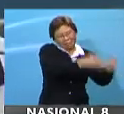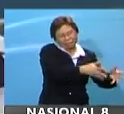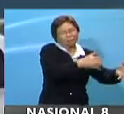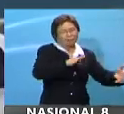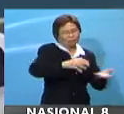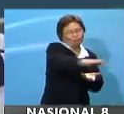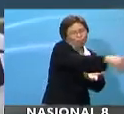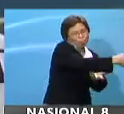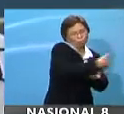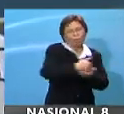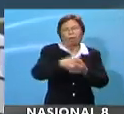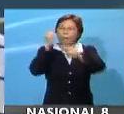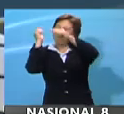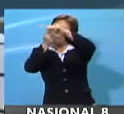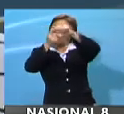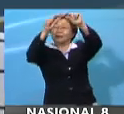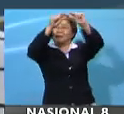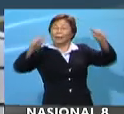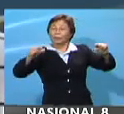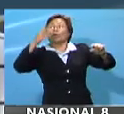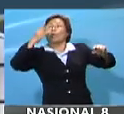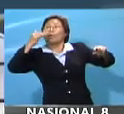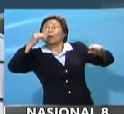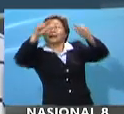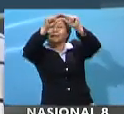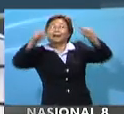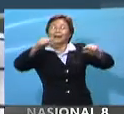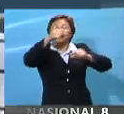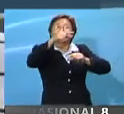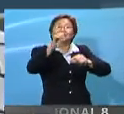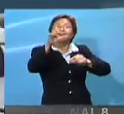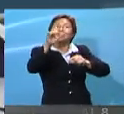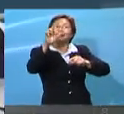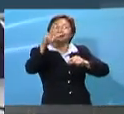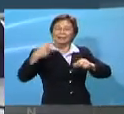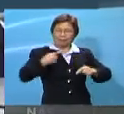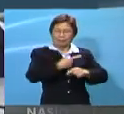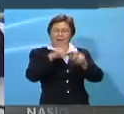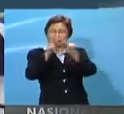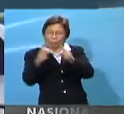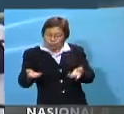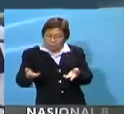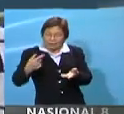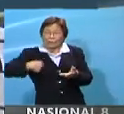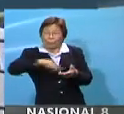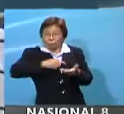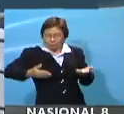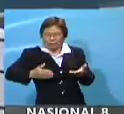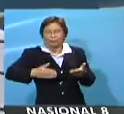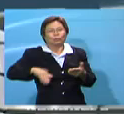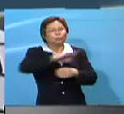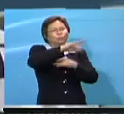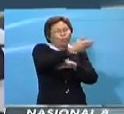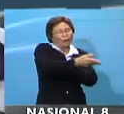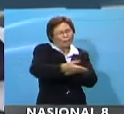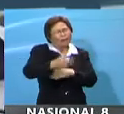terbinanya sebuah galeri ini. Atas usahalah kami di Kampung Uli Cekai mengambil semua